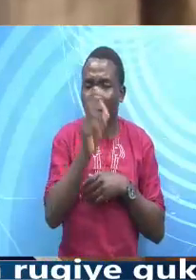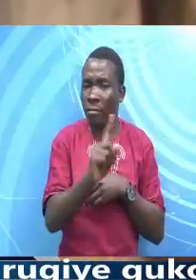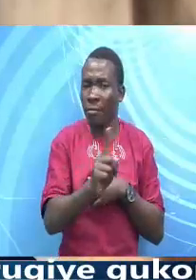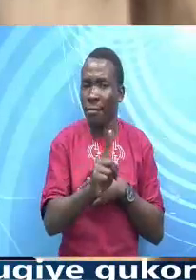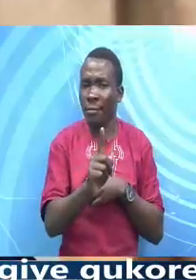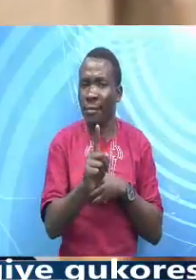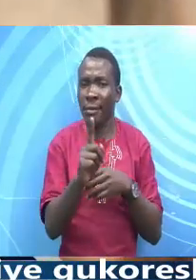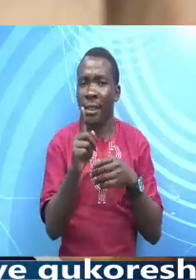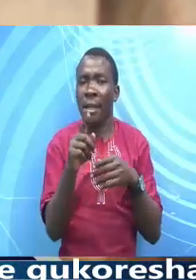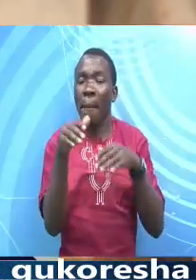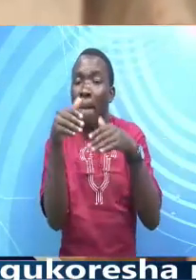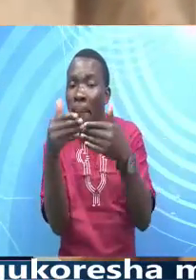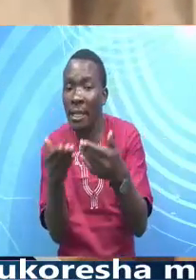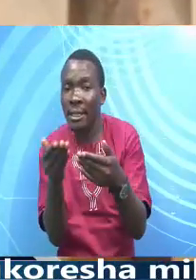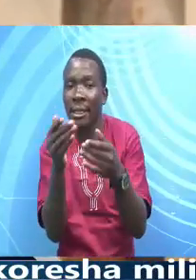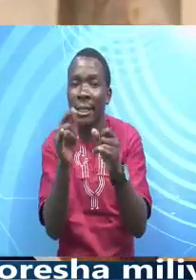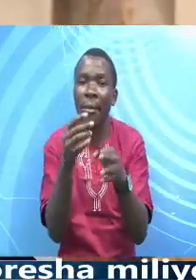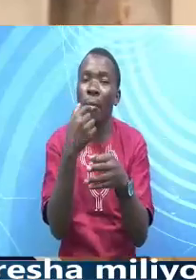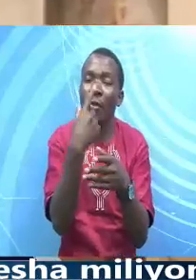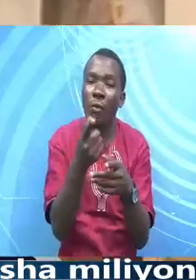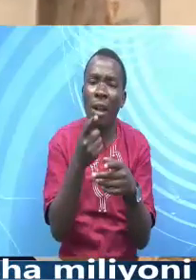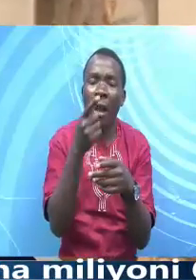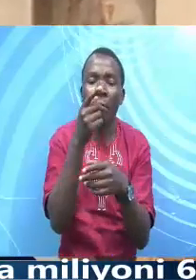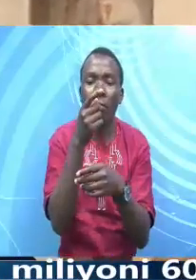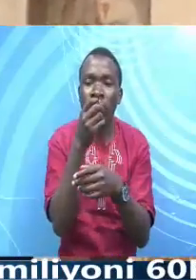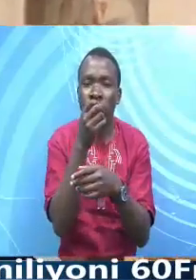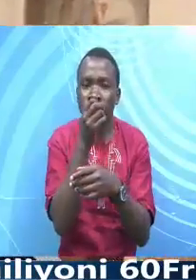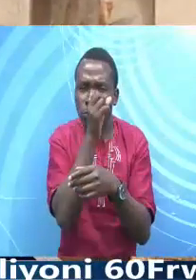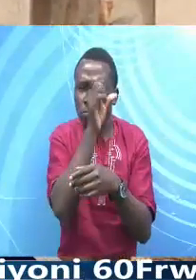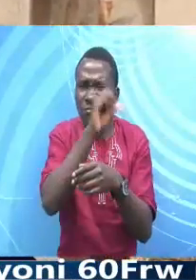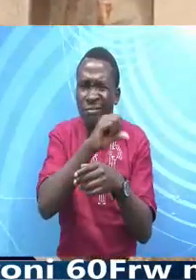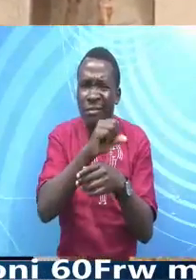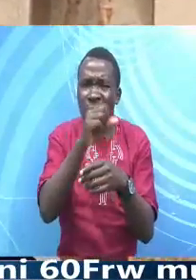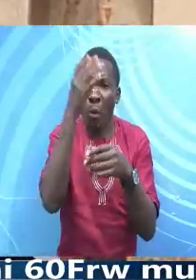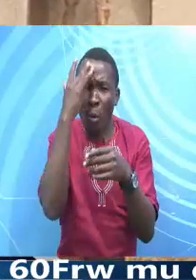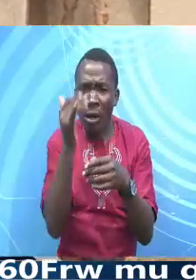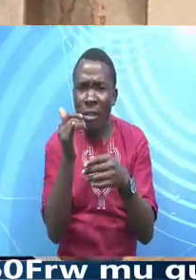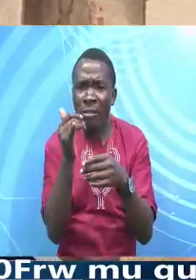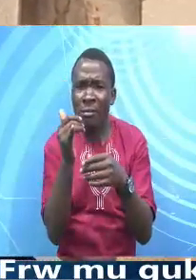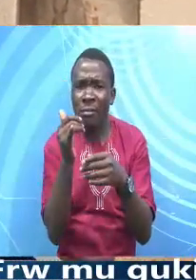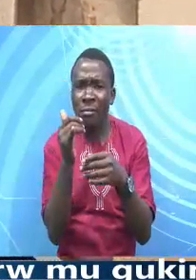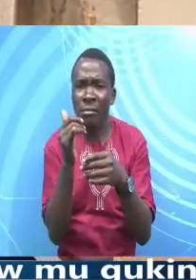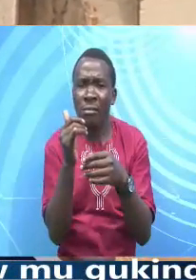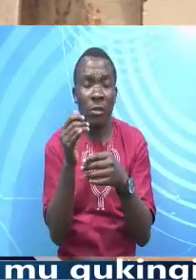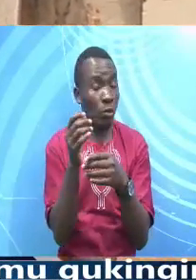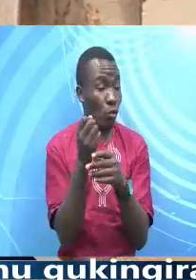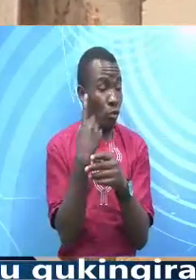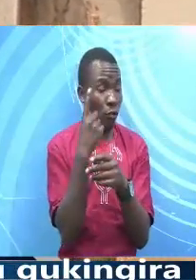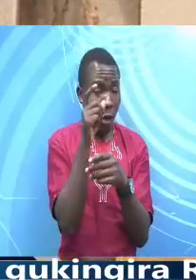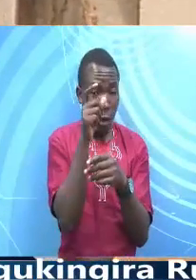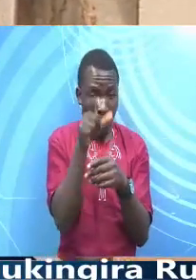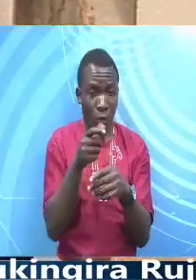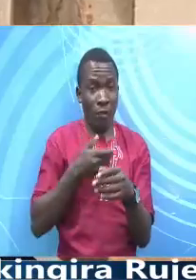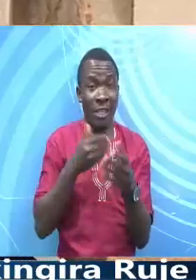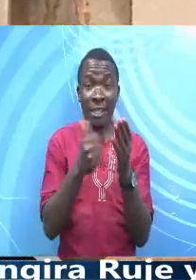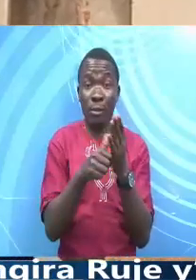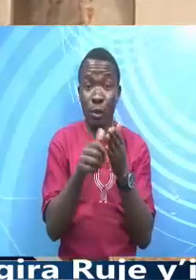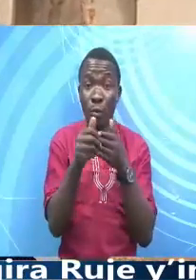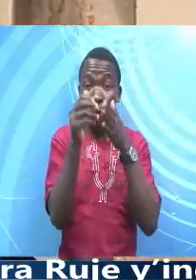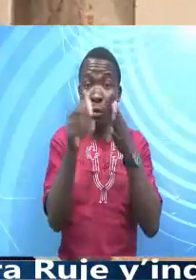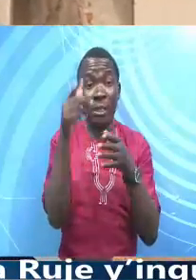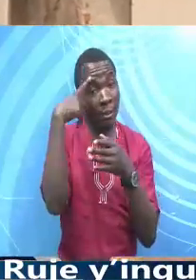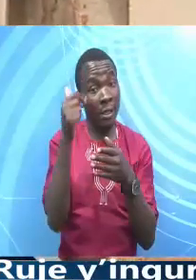byanaba ntibikemuke uwo munuko ukagumaho. Nyine urumva iyo umuntu afite ikibazo mu mudugudu, umuyobozi akabimenya